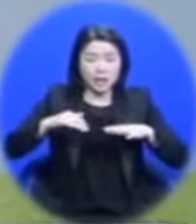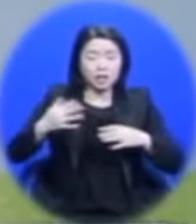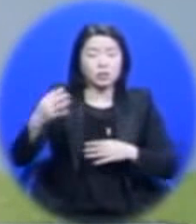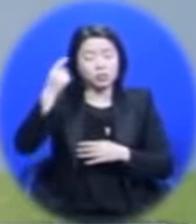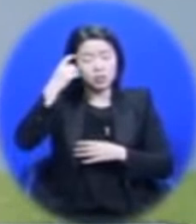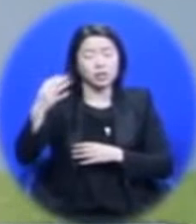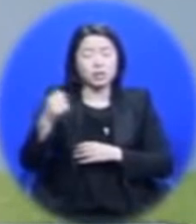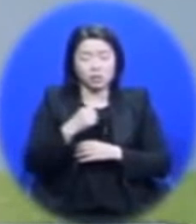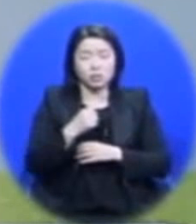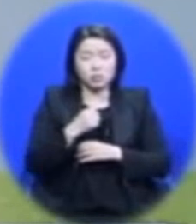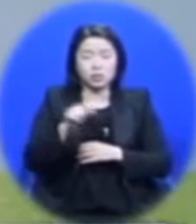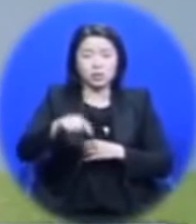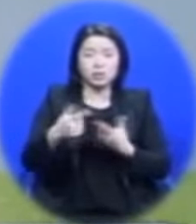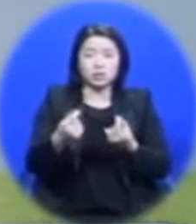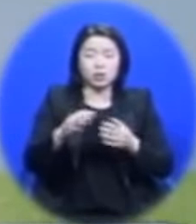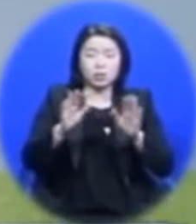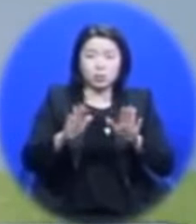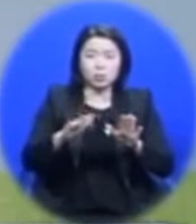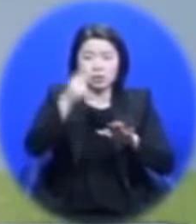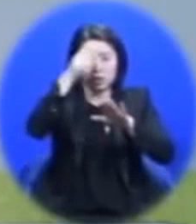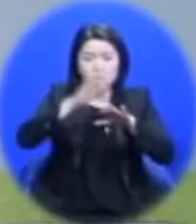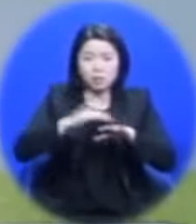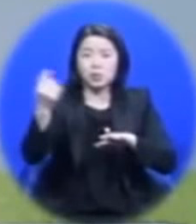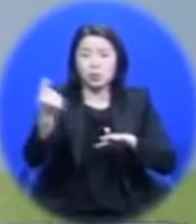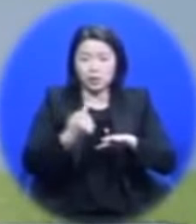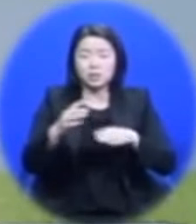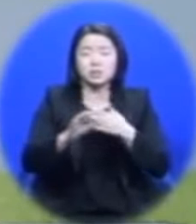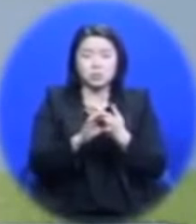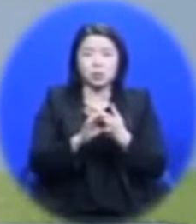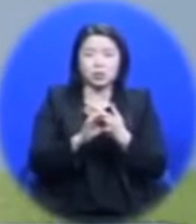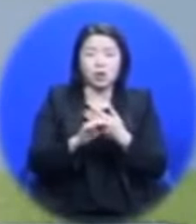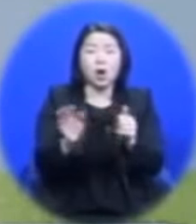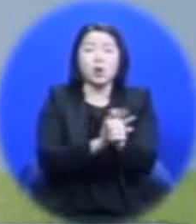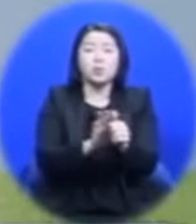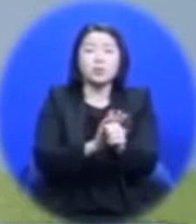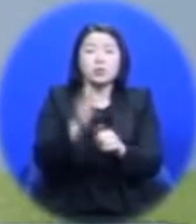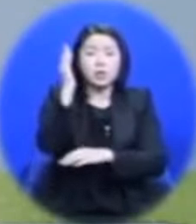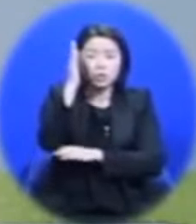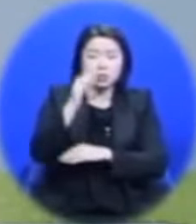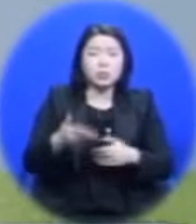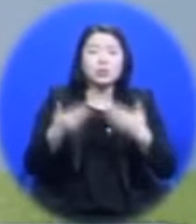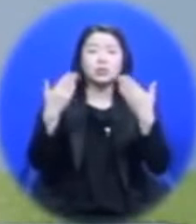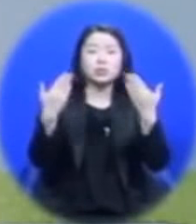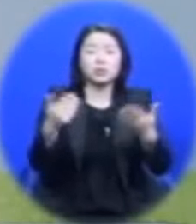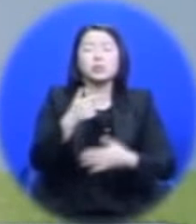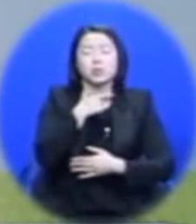생각하고 그렇게 오늘 예배까지 오셨으면 위로의 설교를 드리고